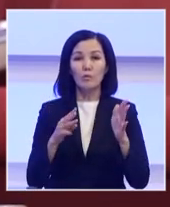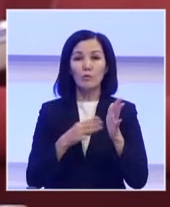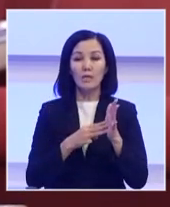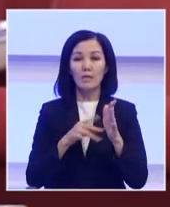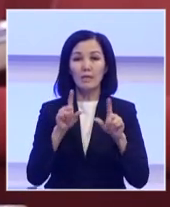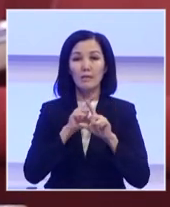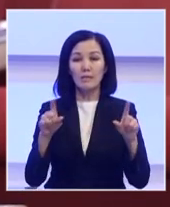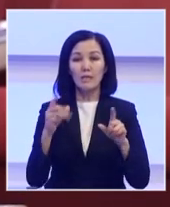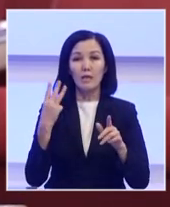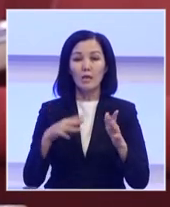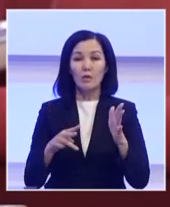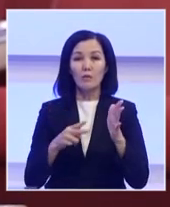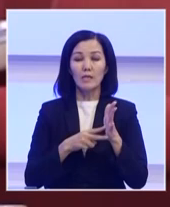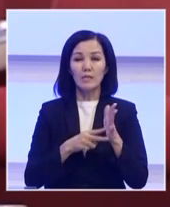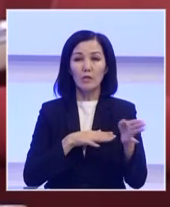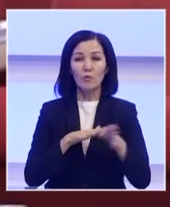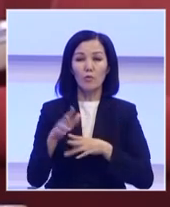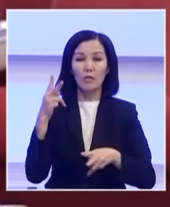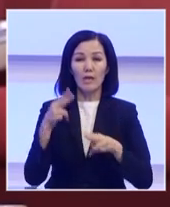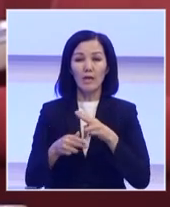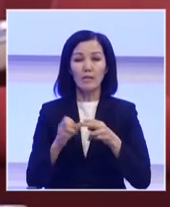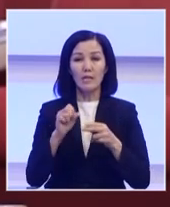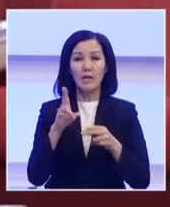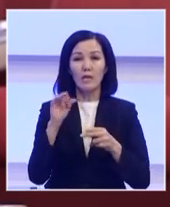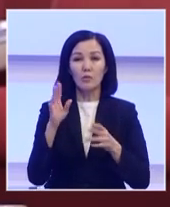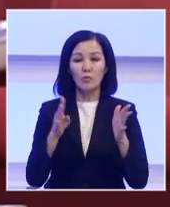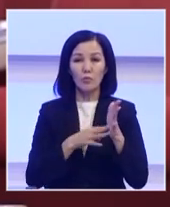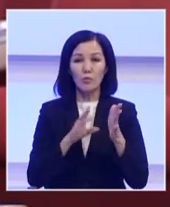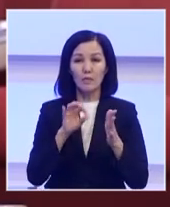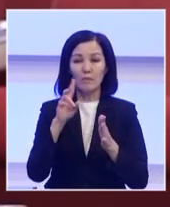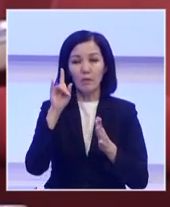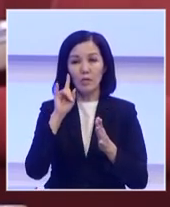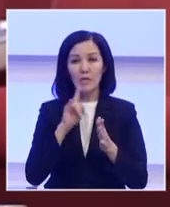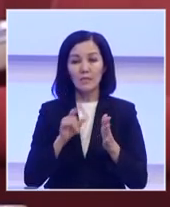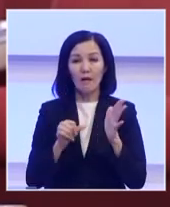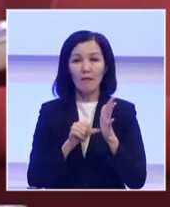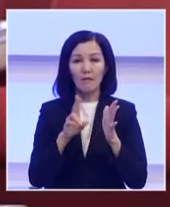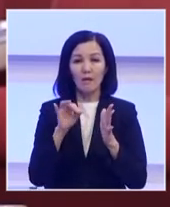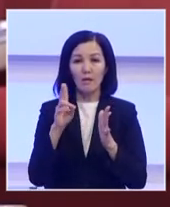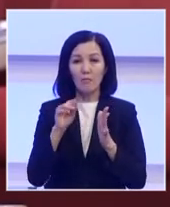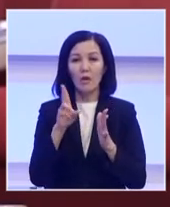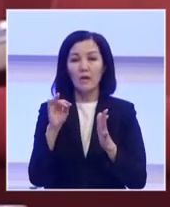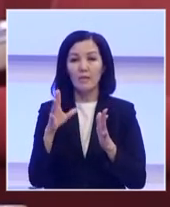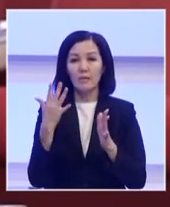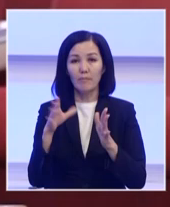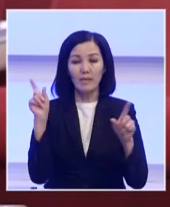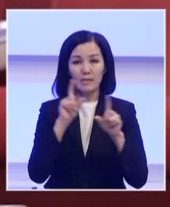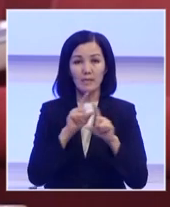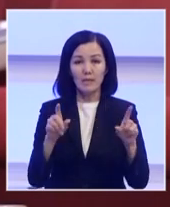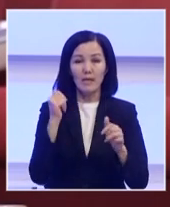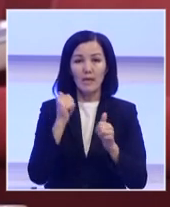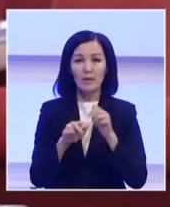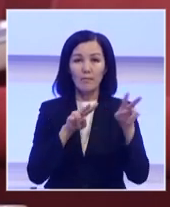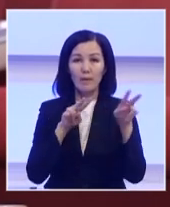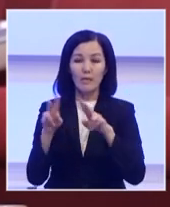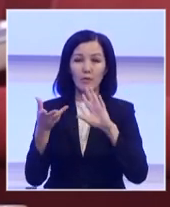35 нысанда жұмыс толықтай аяқталды. Ақсу ауданында 9, Еңбекші Қазақ ауданы 6, Кербұлақ Қарасайда 5 нысан. Күн сайын